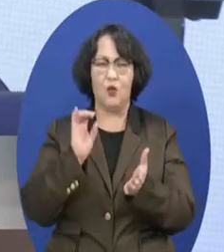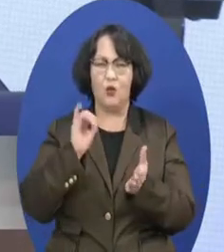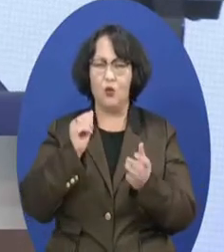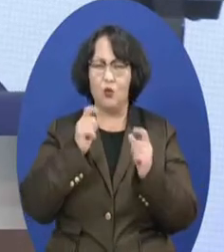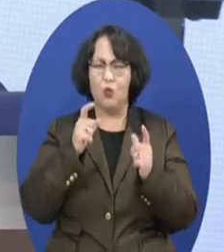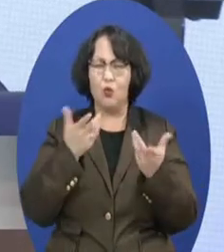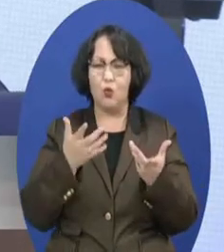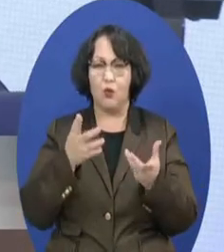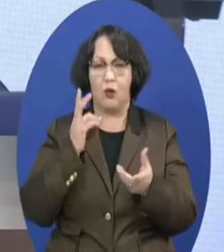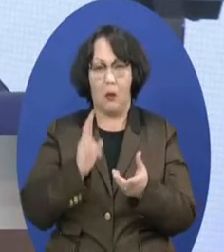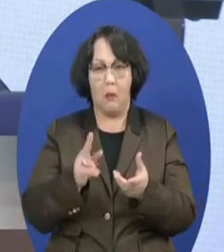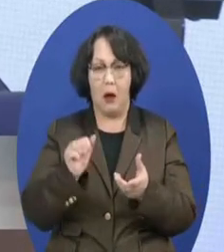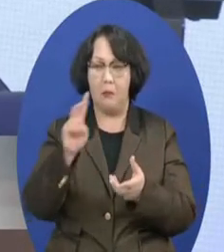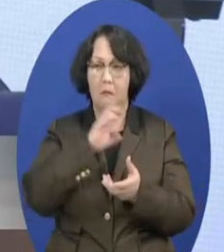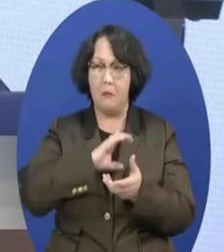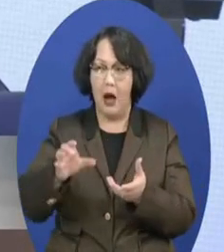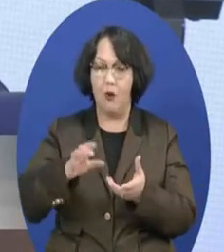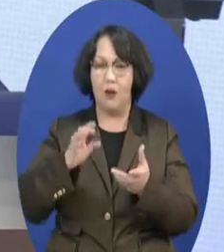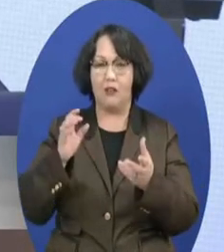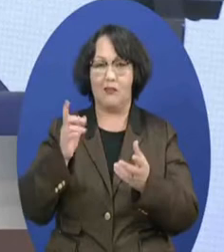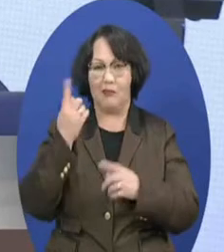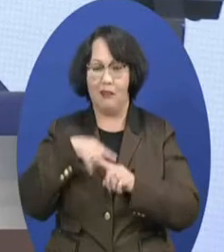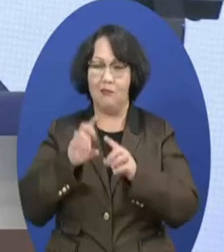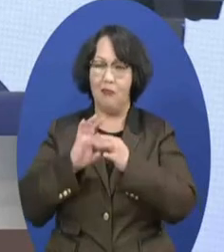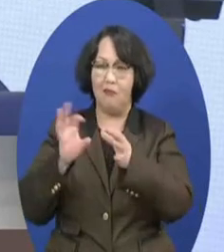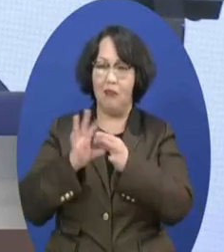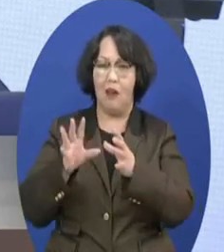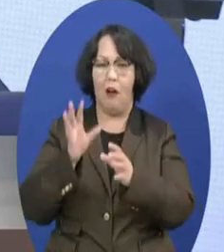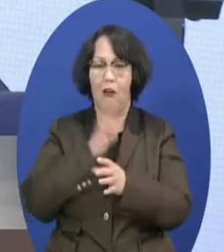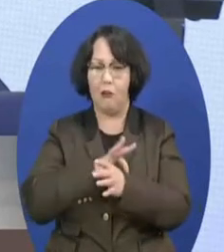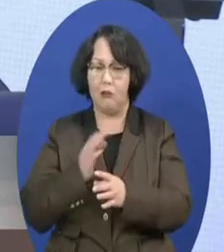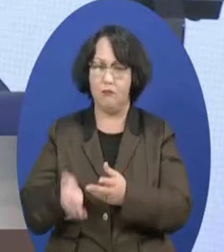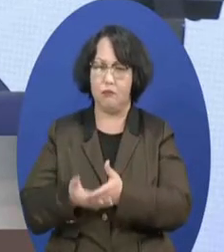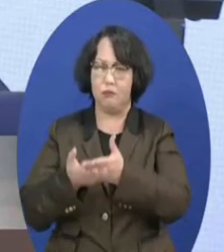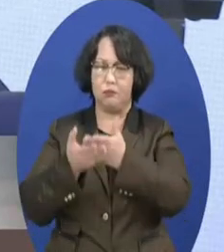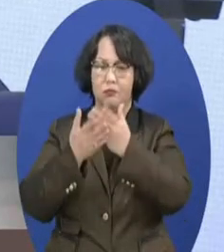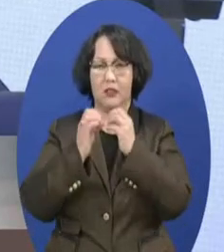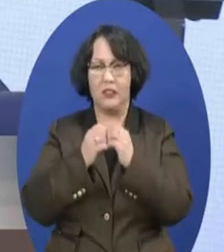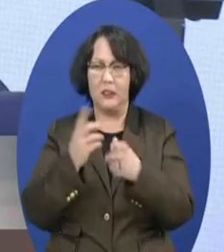боломжтой хэсгийг нь хүлээн зөвшөөрж байна. За энд бид